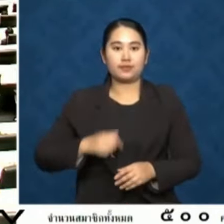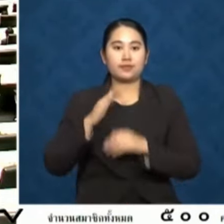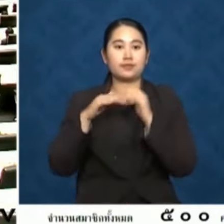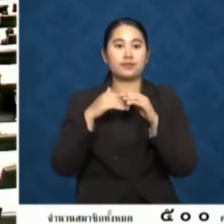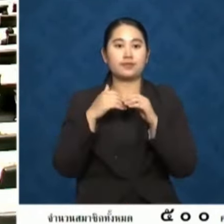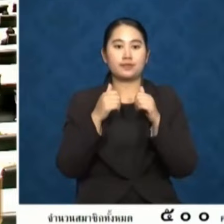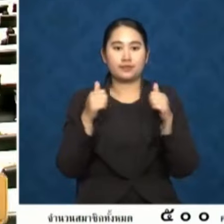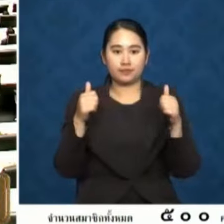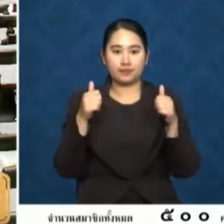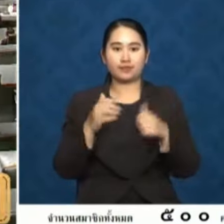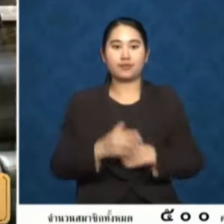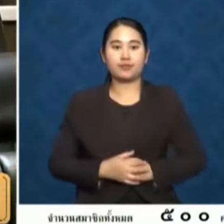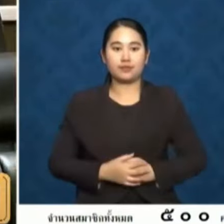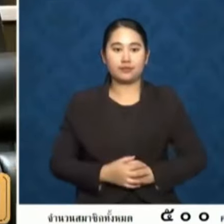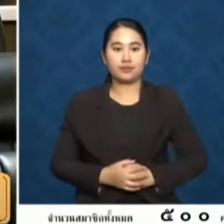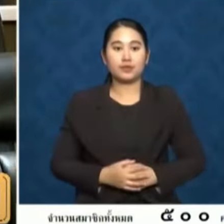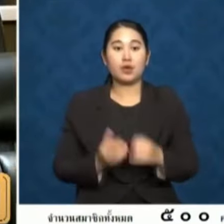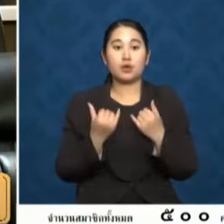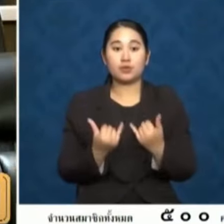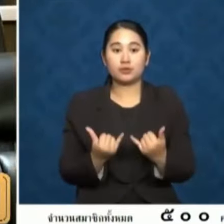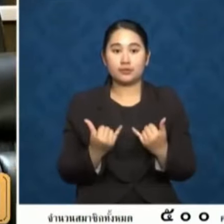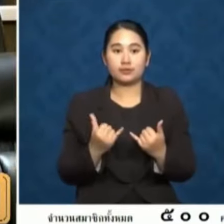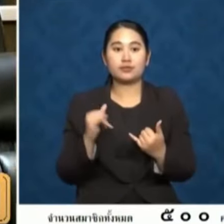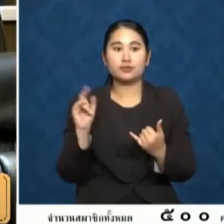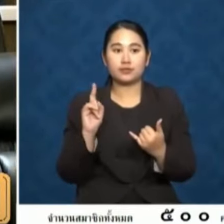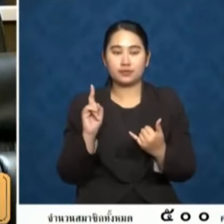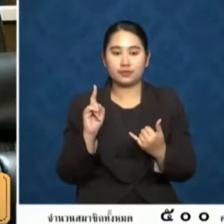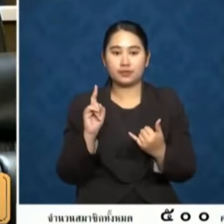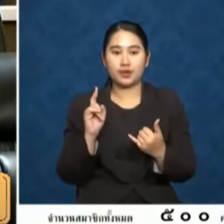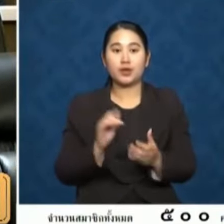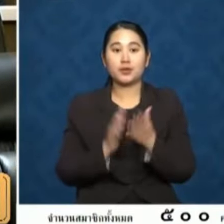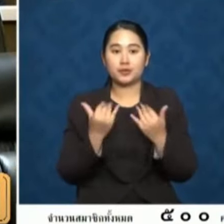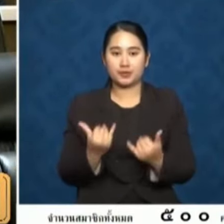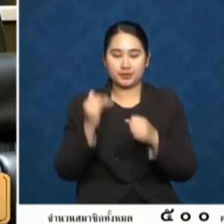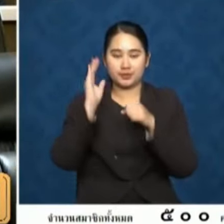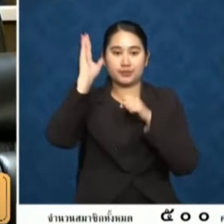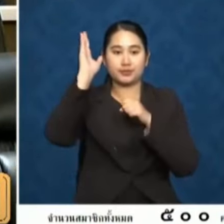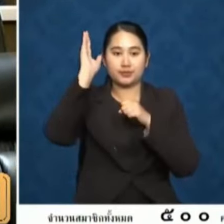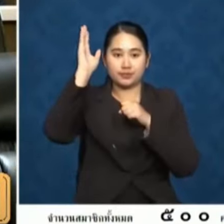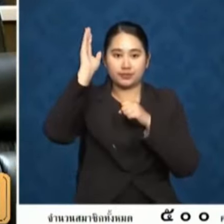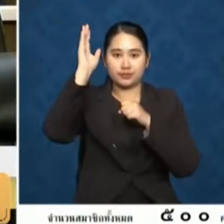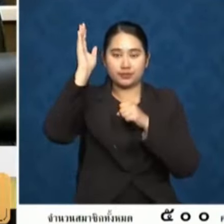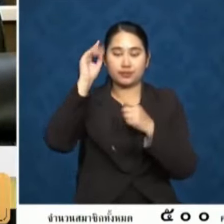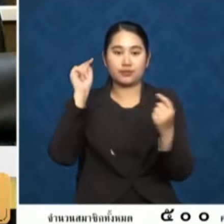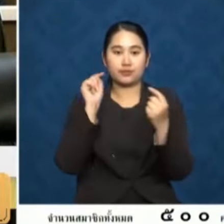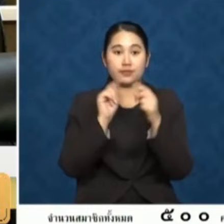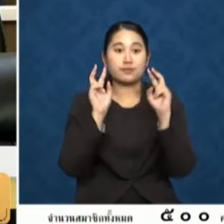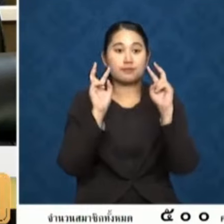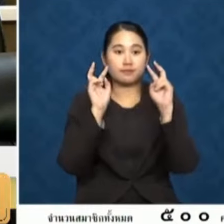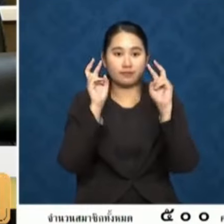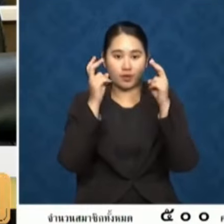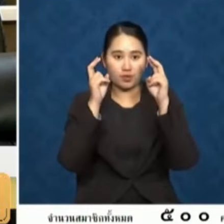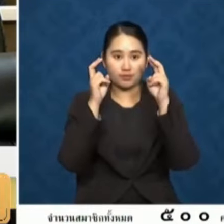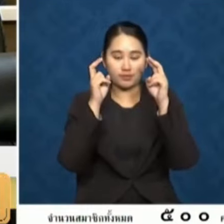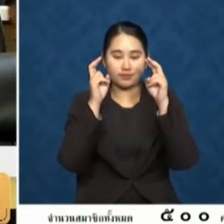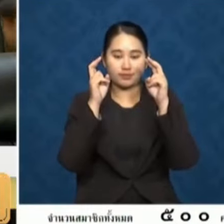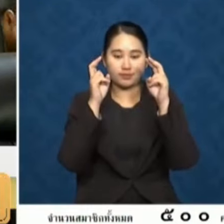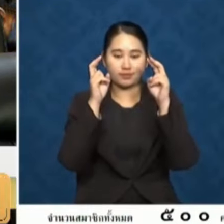ท่านประธานที่เคารพครับวันนี้เรามาอภิปรายในเรื่องย